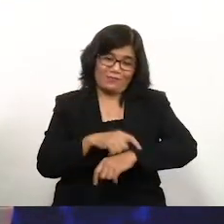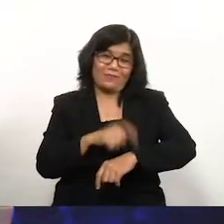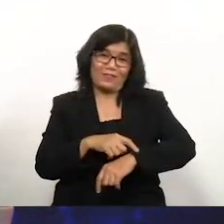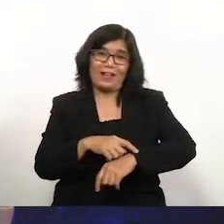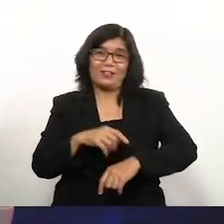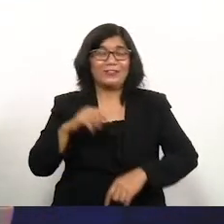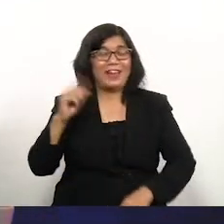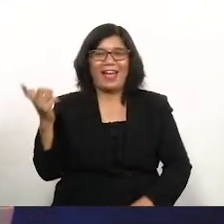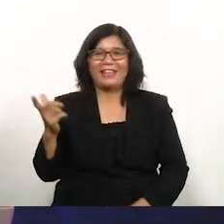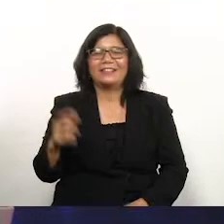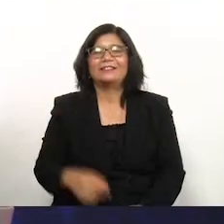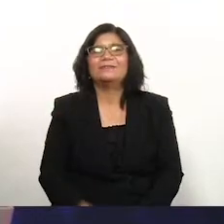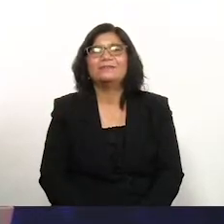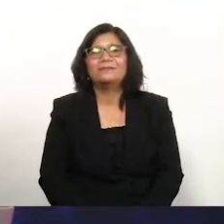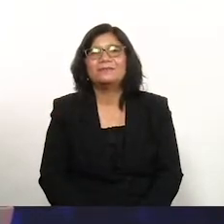waktu